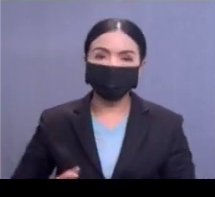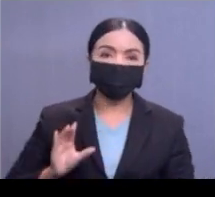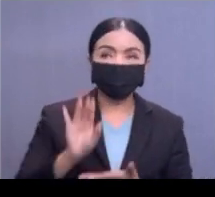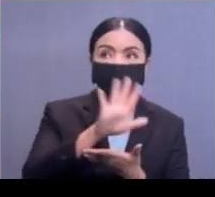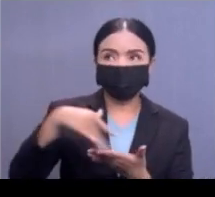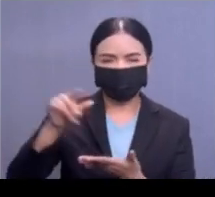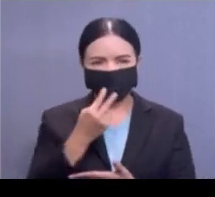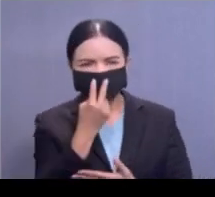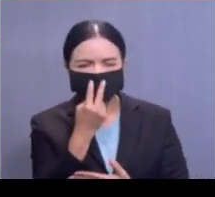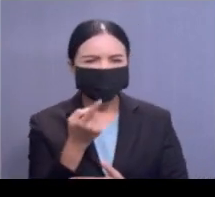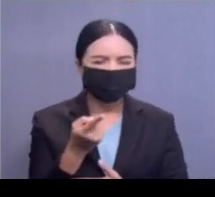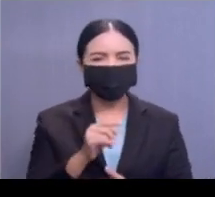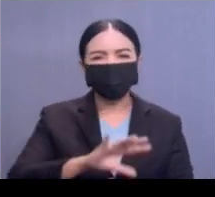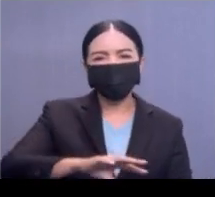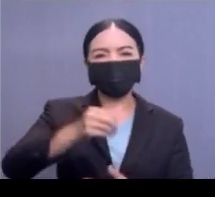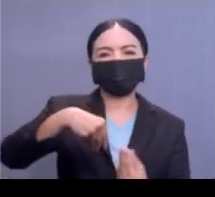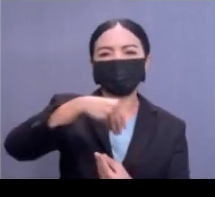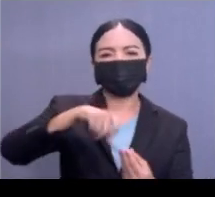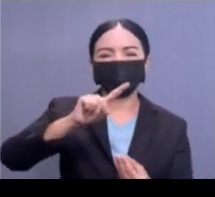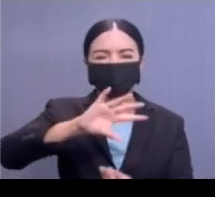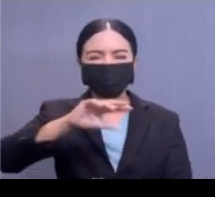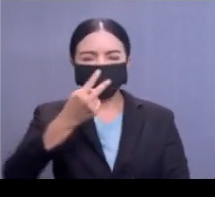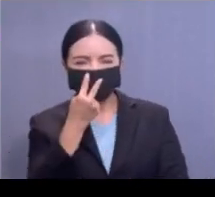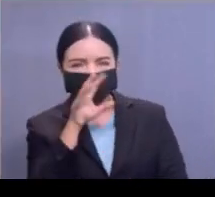ชาติก็จับตาแนวโน้มการฟื้นตัวของเศรษฐกิจอยู่ค่ะ